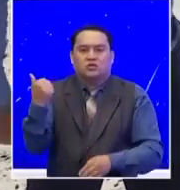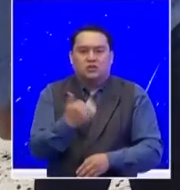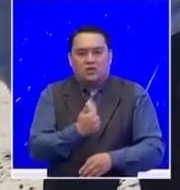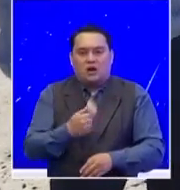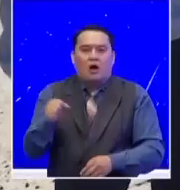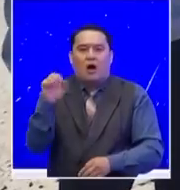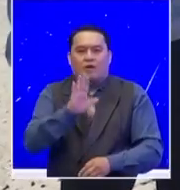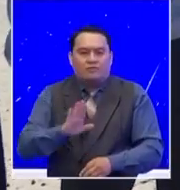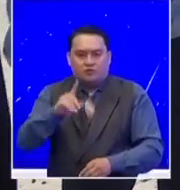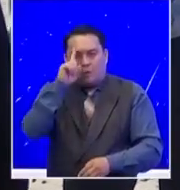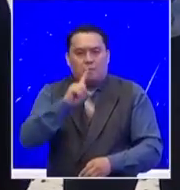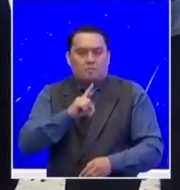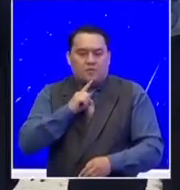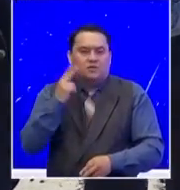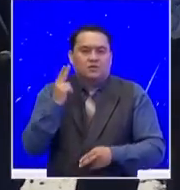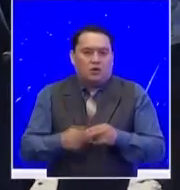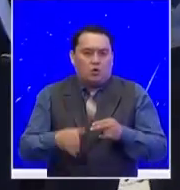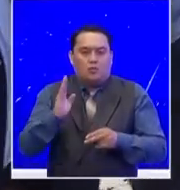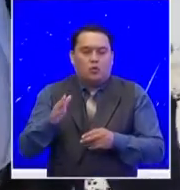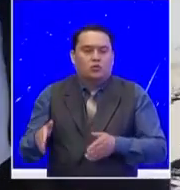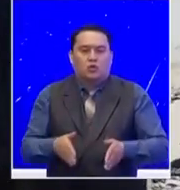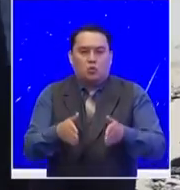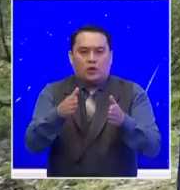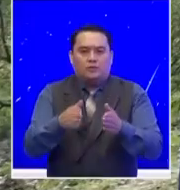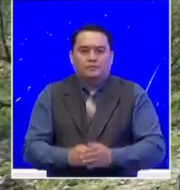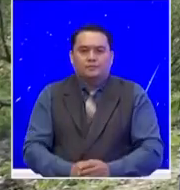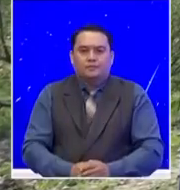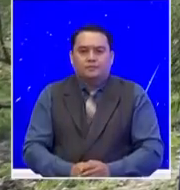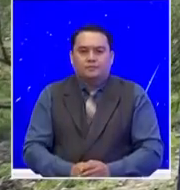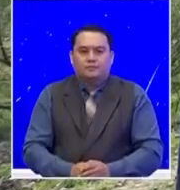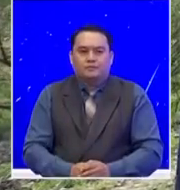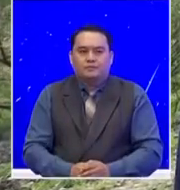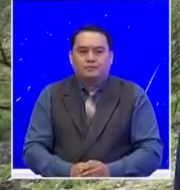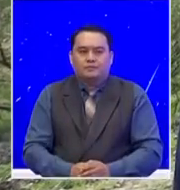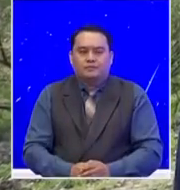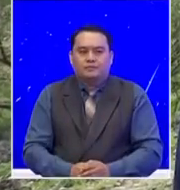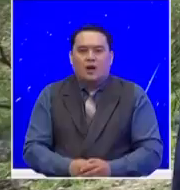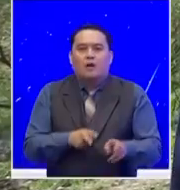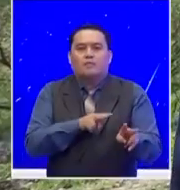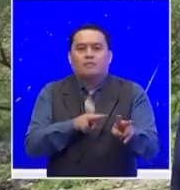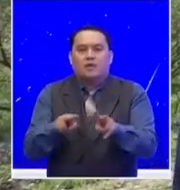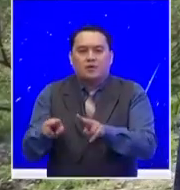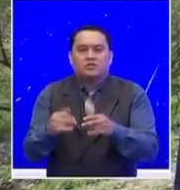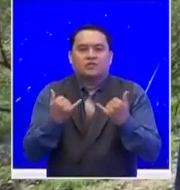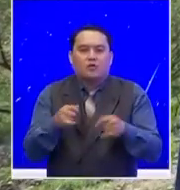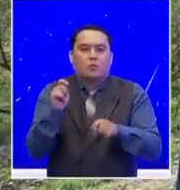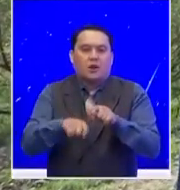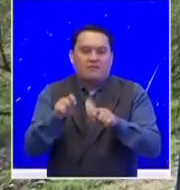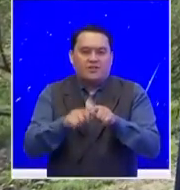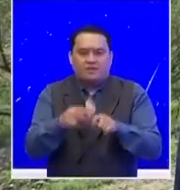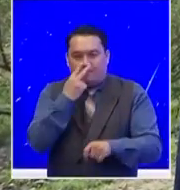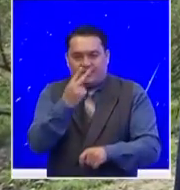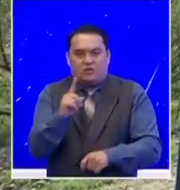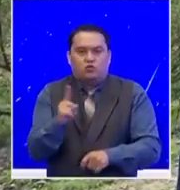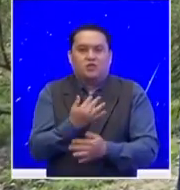конца августа. Также предусмотрен тротуар и дорожные знаки. По выявленному мониторингу сегодня наглядно было видно, что